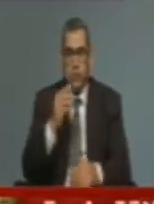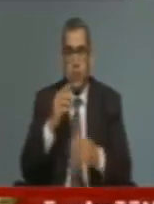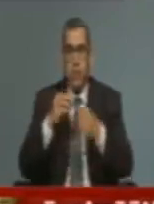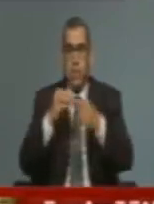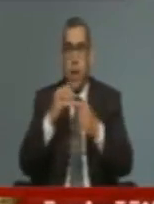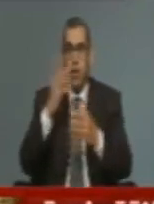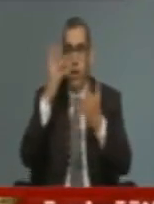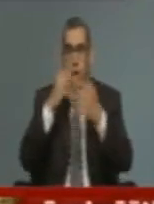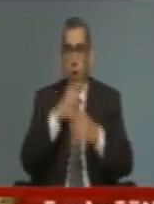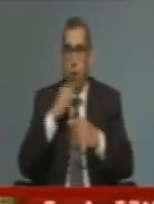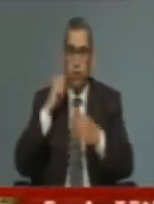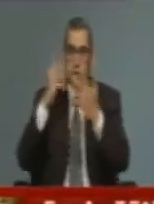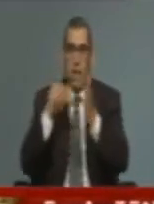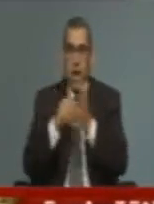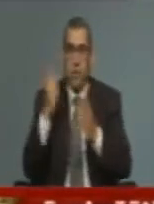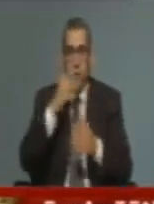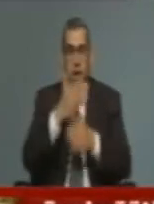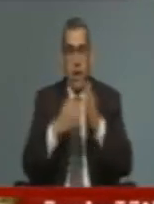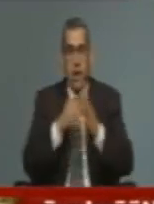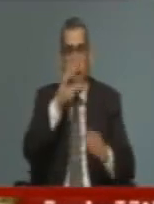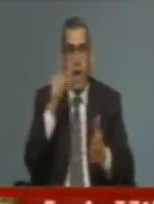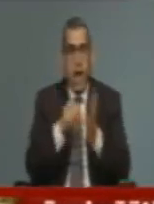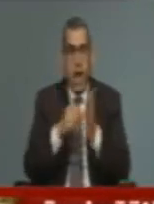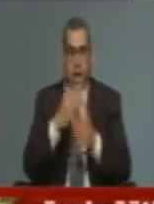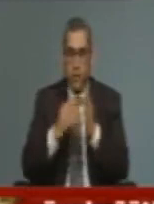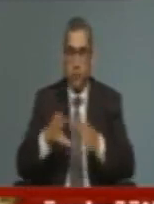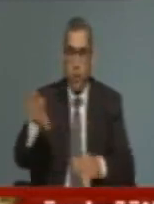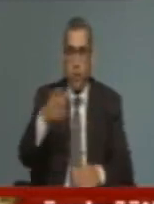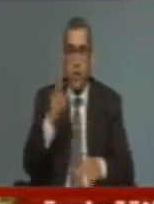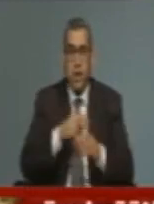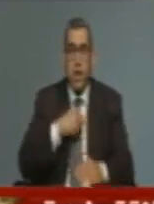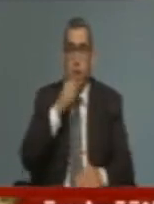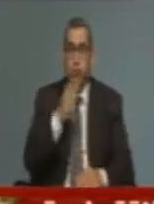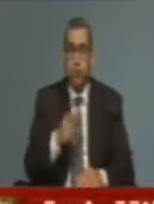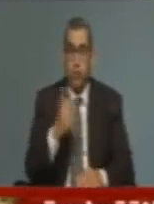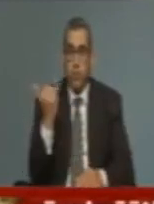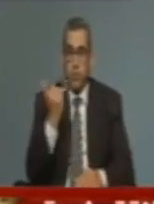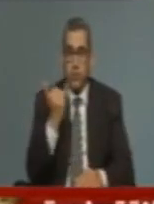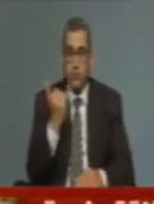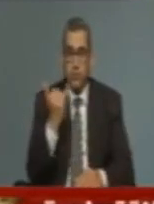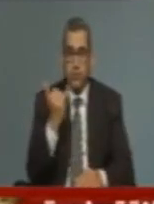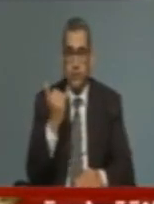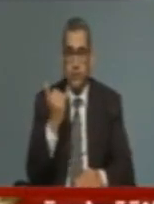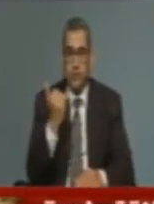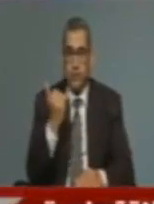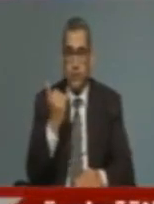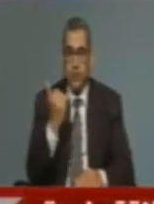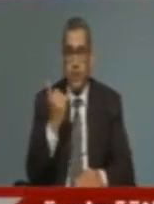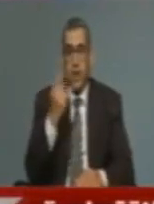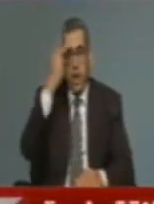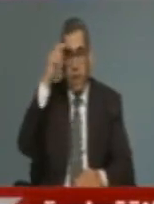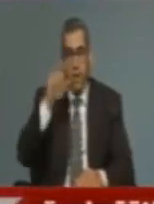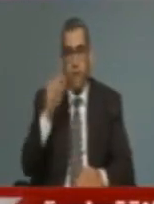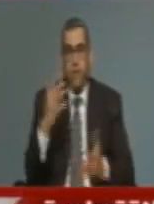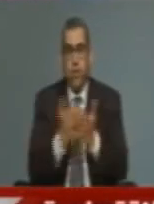غير المساكن اللي بيعملوها الأهالي. يعني أنا مش بتكلم على بقول إيه بقول إن ده فرص عمل